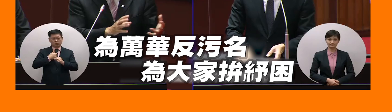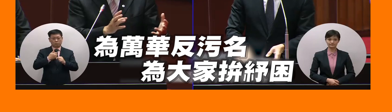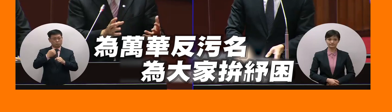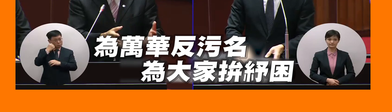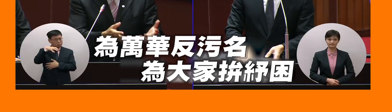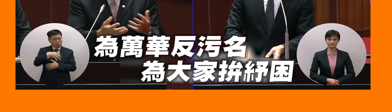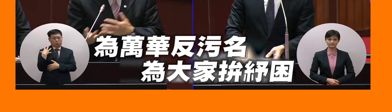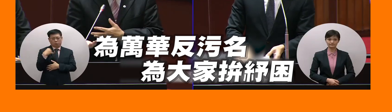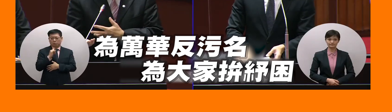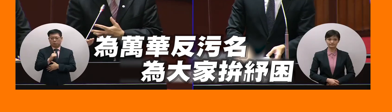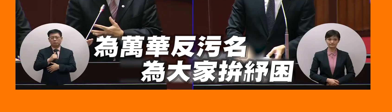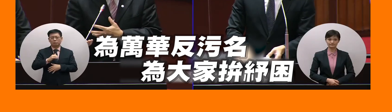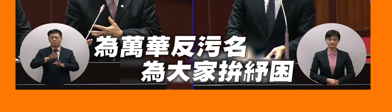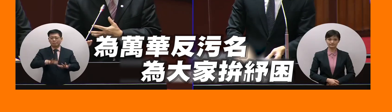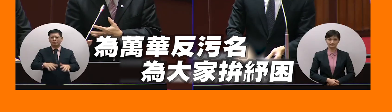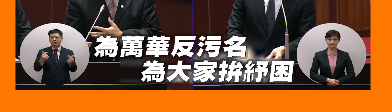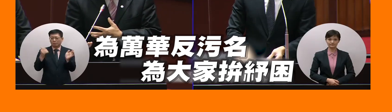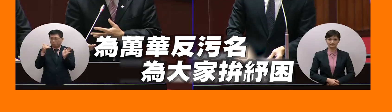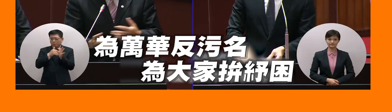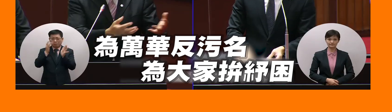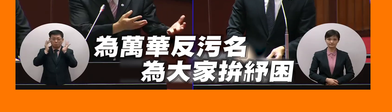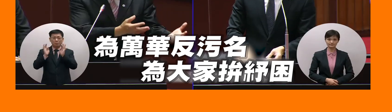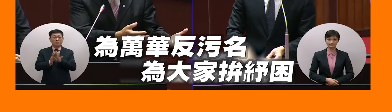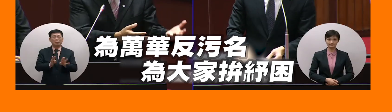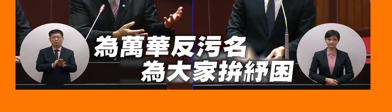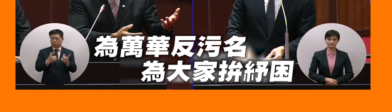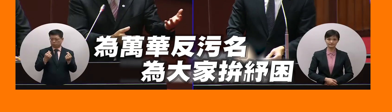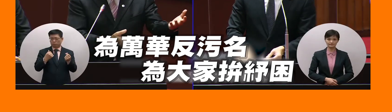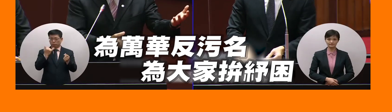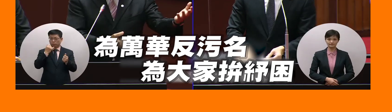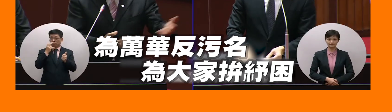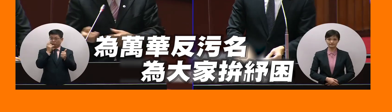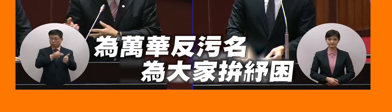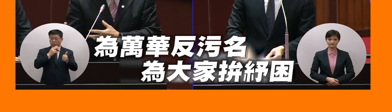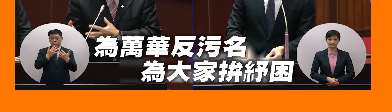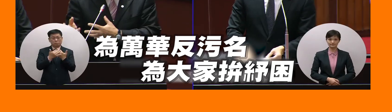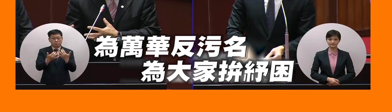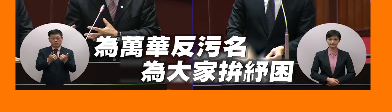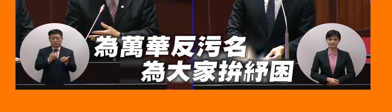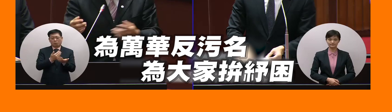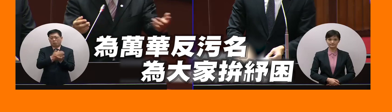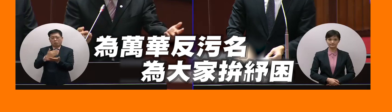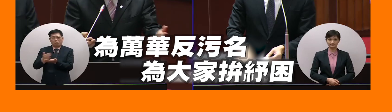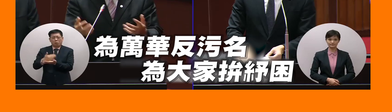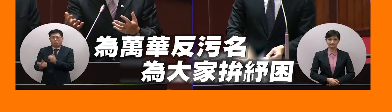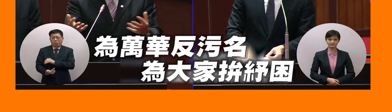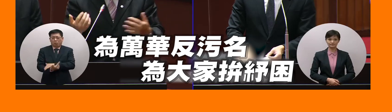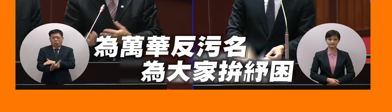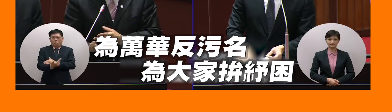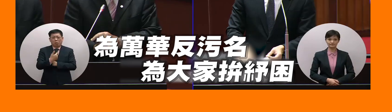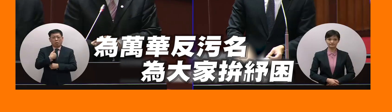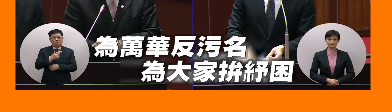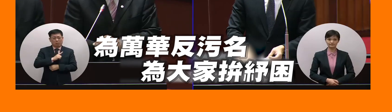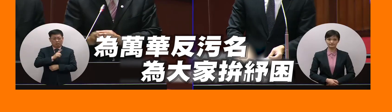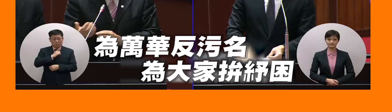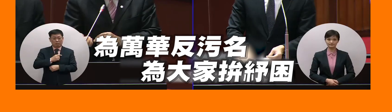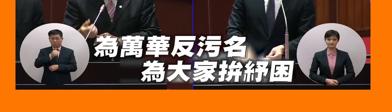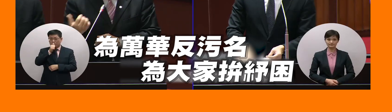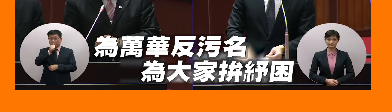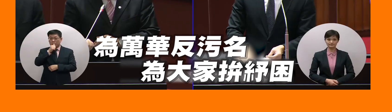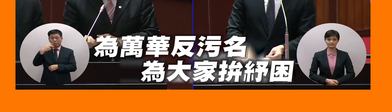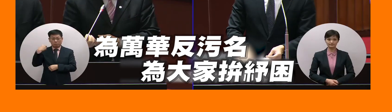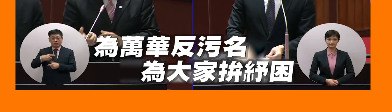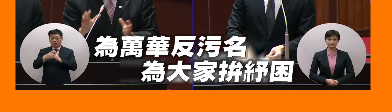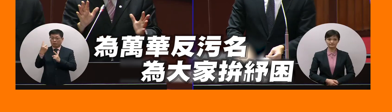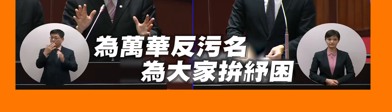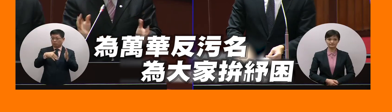呢現在比如說快要放暑假了也不可以要求學生說為了要清理行李又要從他的家鄉家